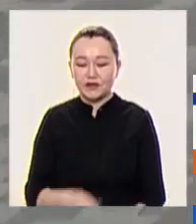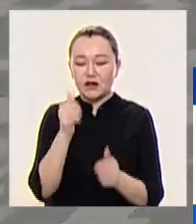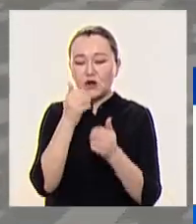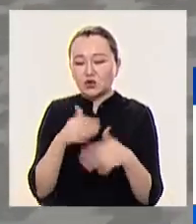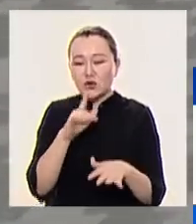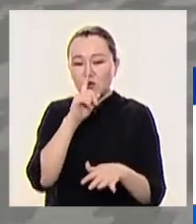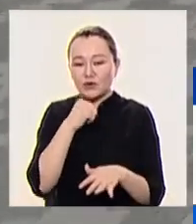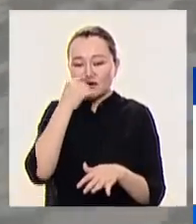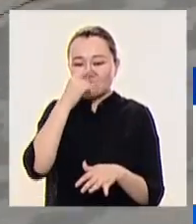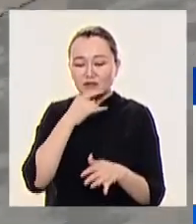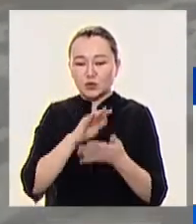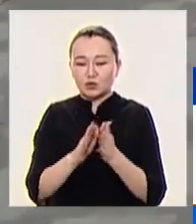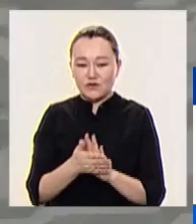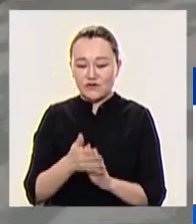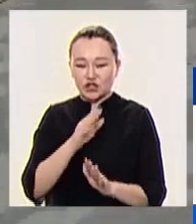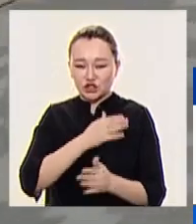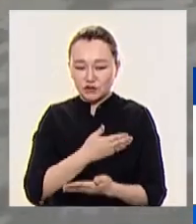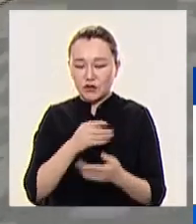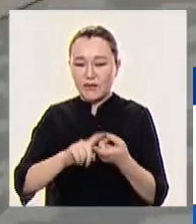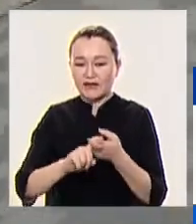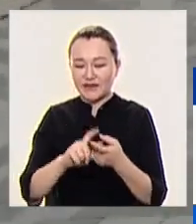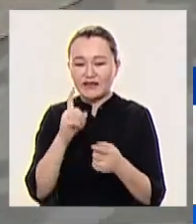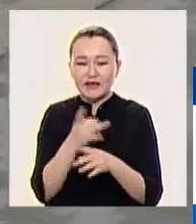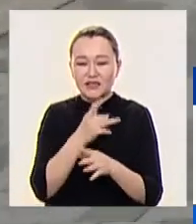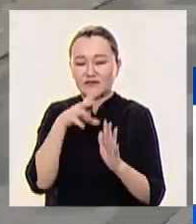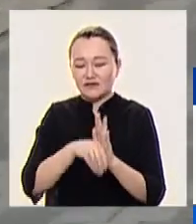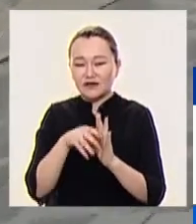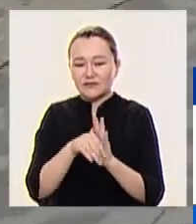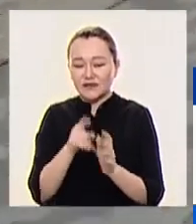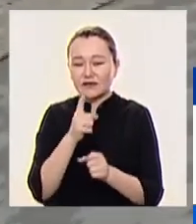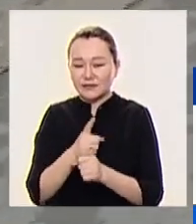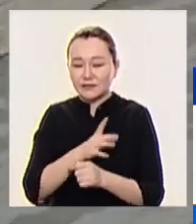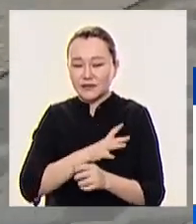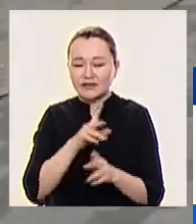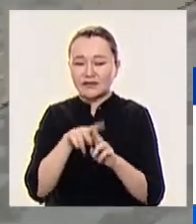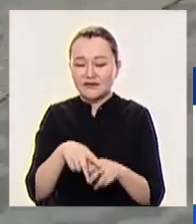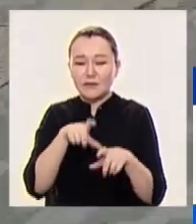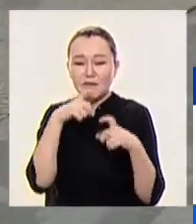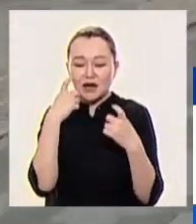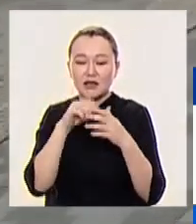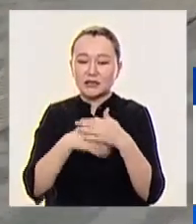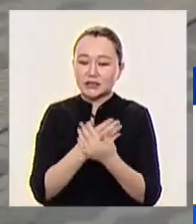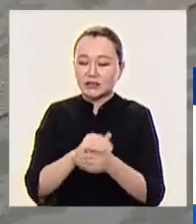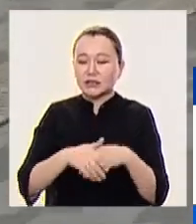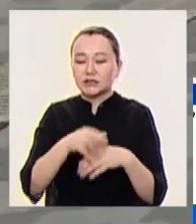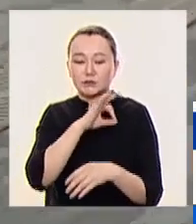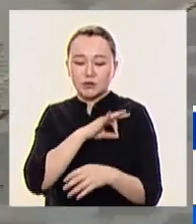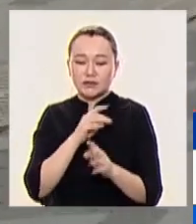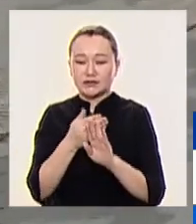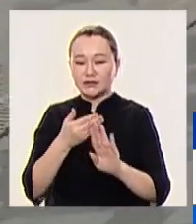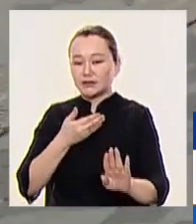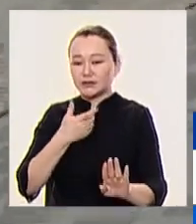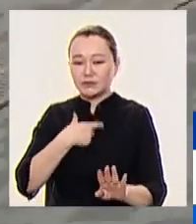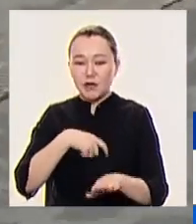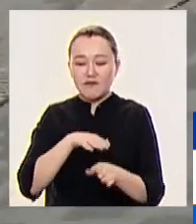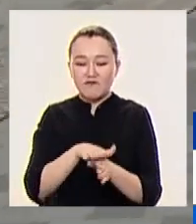как Казахстан живет в условиях пандемии. За это время в стране не раз вводили карантин. Людей заставляли носить маски, использовать антисептики, соблюдать дистанцию. В